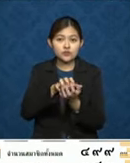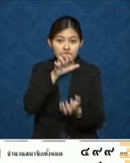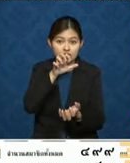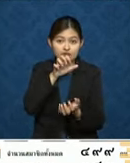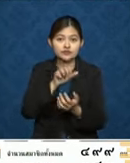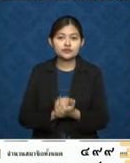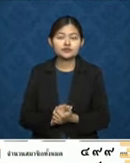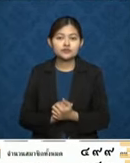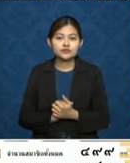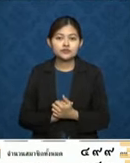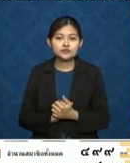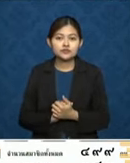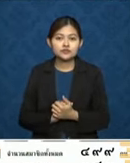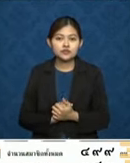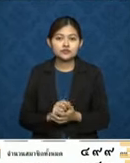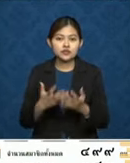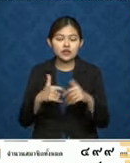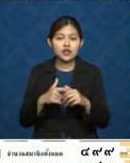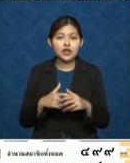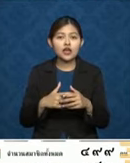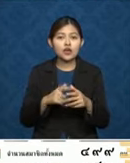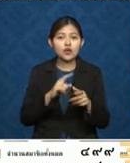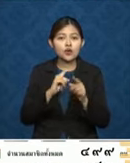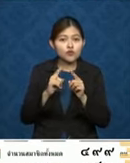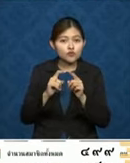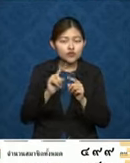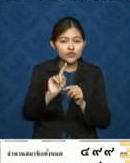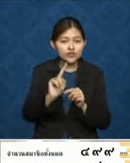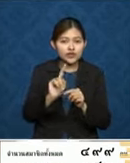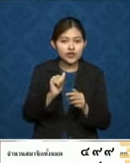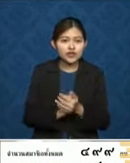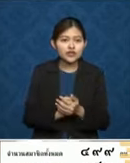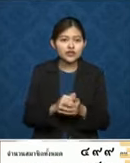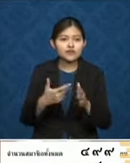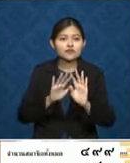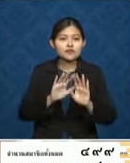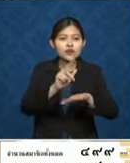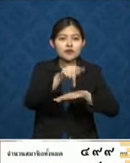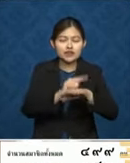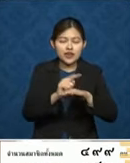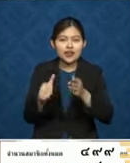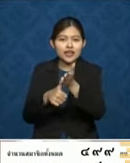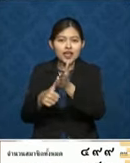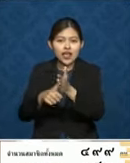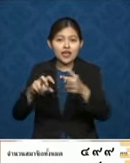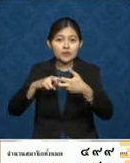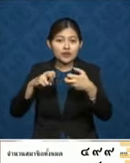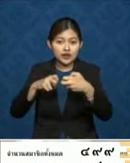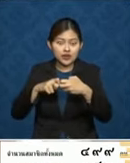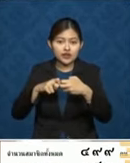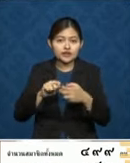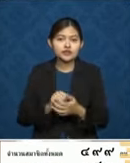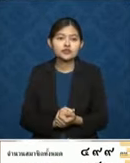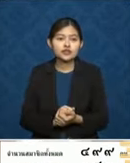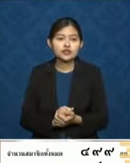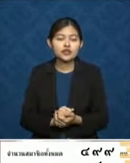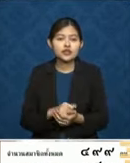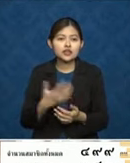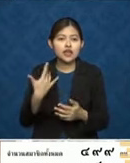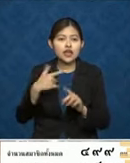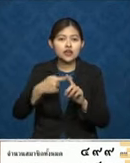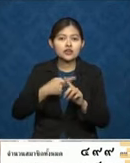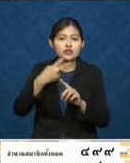ปัญหาในพื้นที่มาปรึกษาหารือกับท่านประธานเพื่อประสานไปยังหน่วยงานที่เกี่ยวข้องเพื่อแก้ไขปัญหาดังกล่าวเมื่อวันอังคารที่